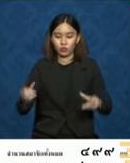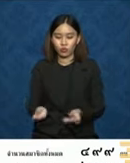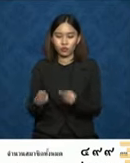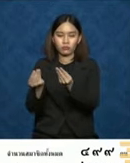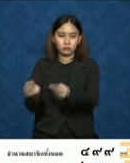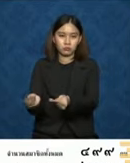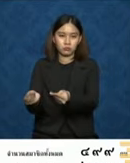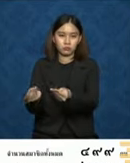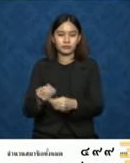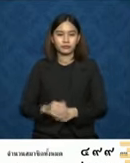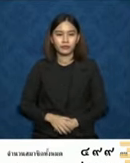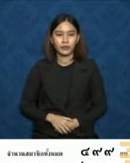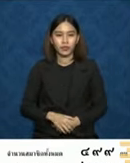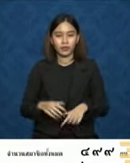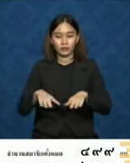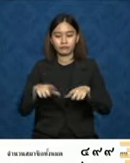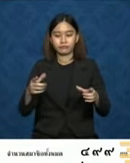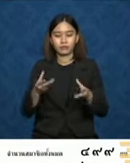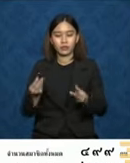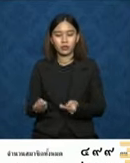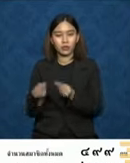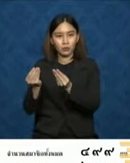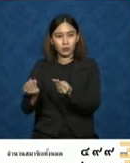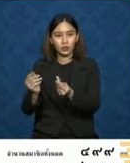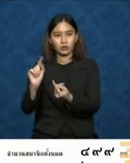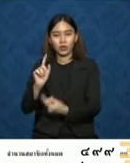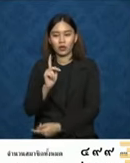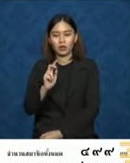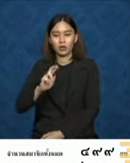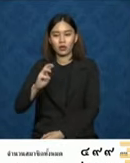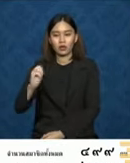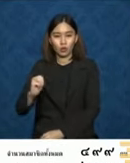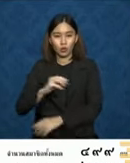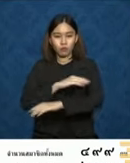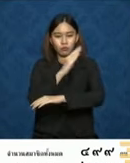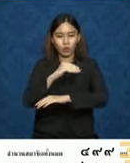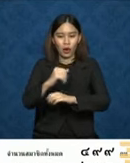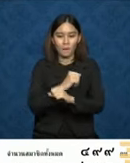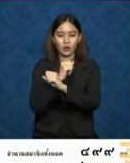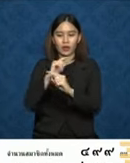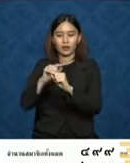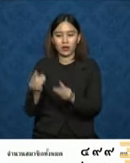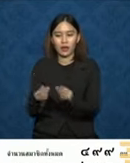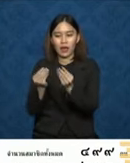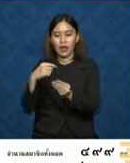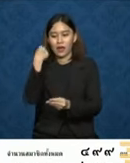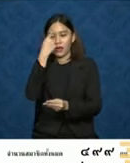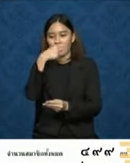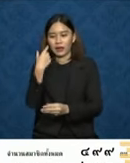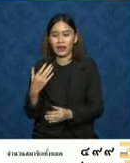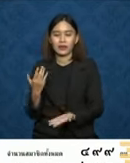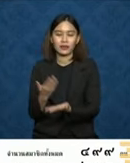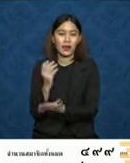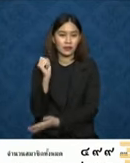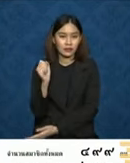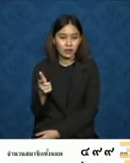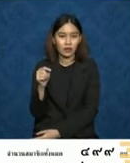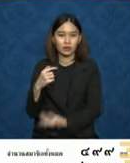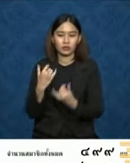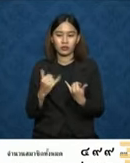ครับการส่งมอบที่ดินเนี่ยนะครับก็ต้องให้กมอุทยานนะครับทำการส่งมอบที่ดินให้กับผู้ที่เขารับจ้างเนี่ยนะครับซึ่ง